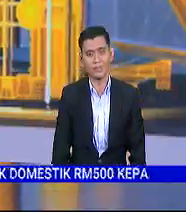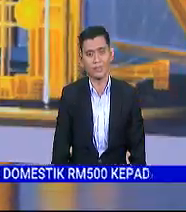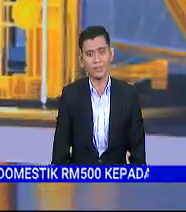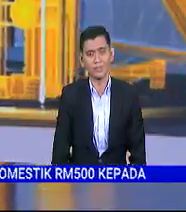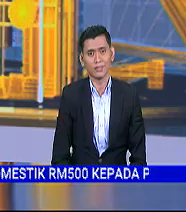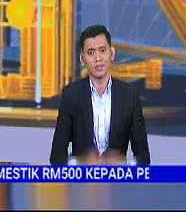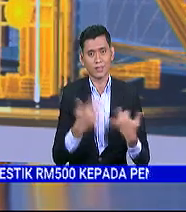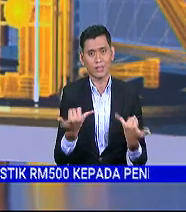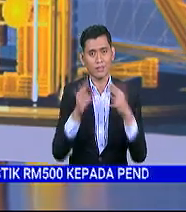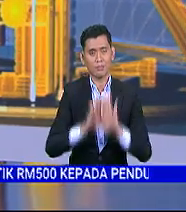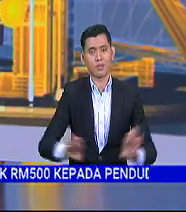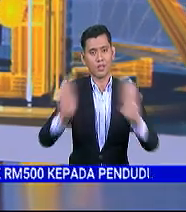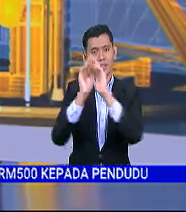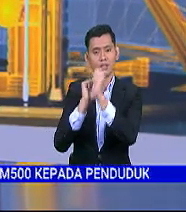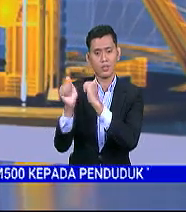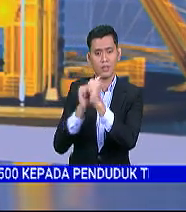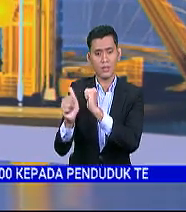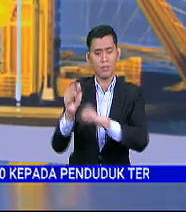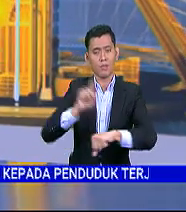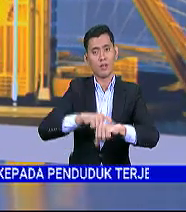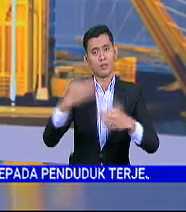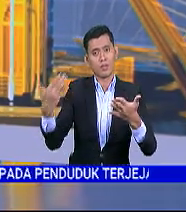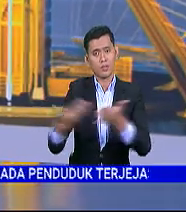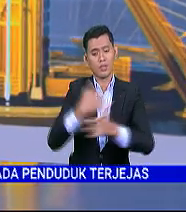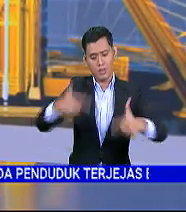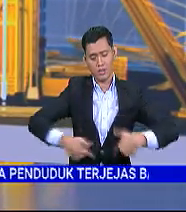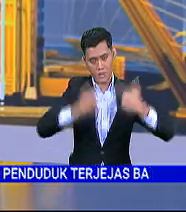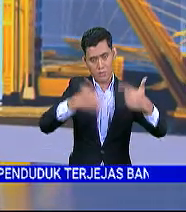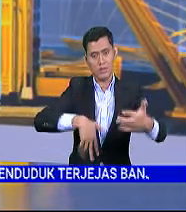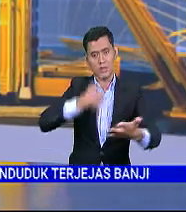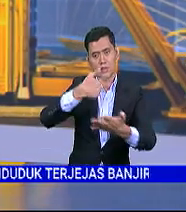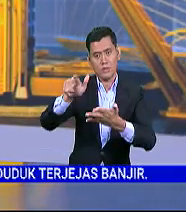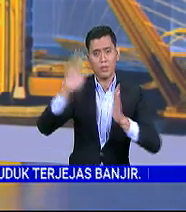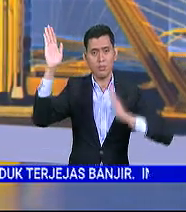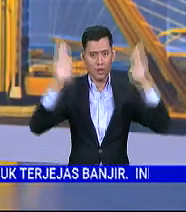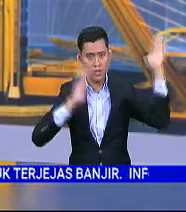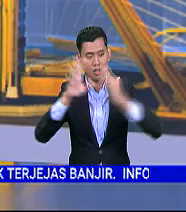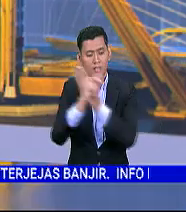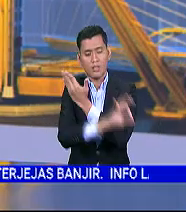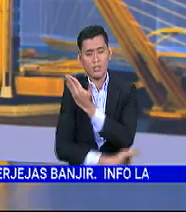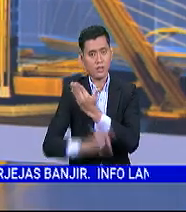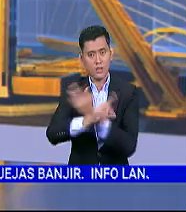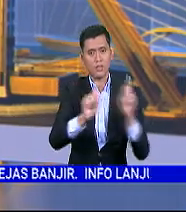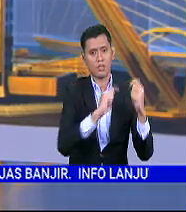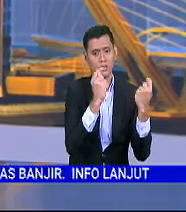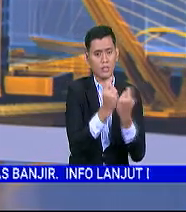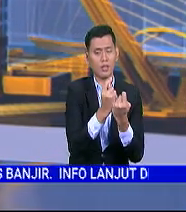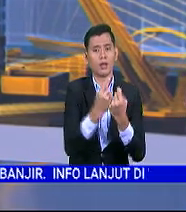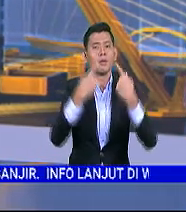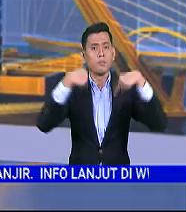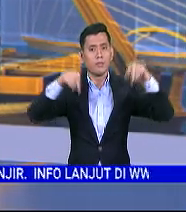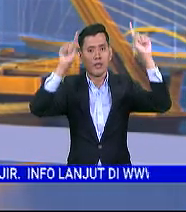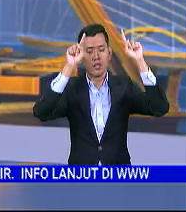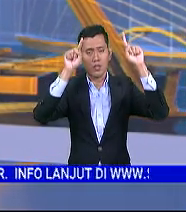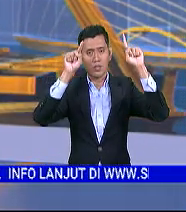Baik, kita ke perkembangan sukan. Musim baharu Liga Bola Sepak Tempatan menyaksikan Negeri Sembilan FC menggugurkan